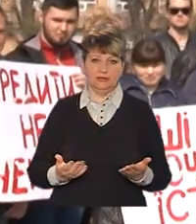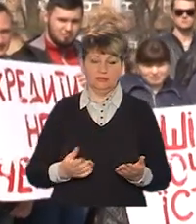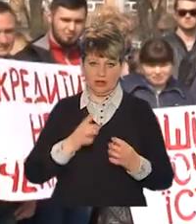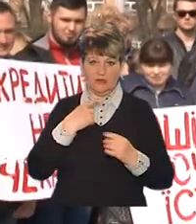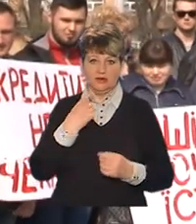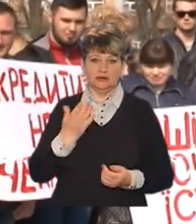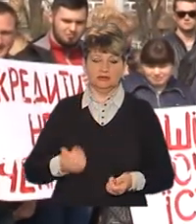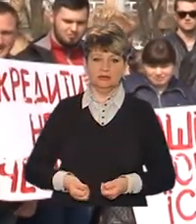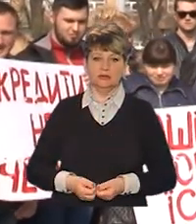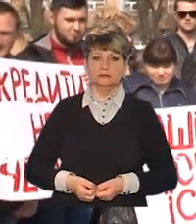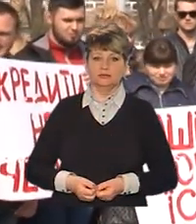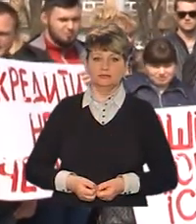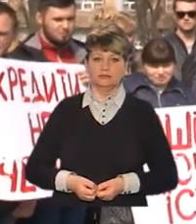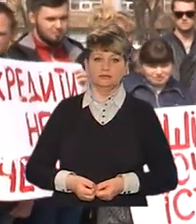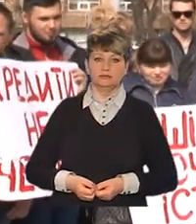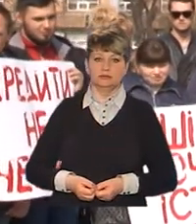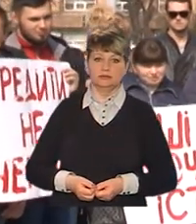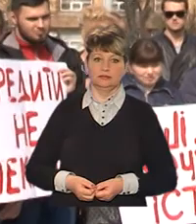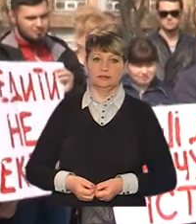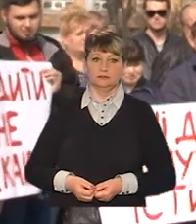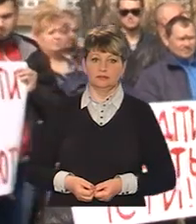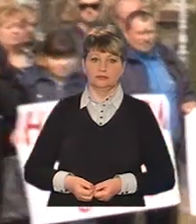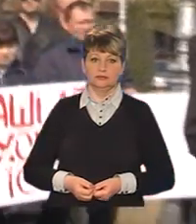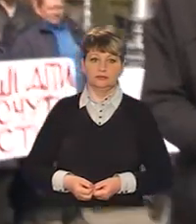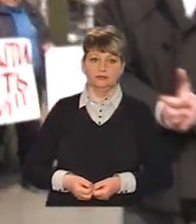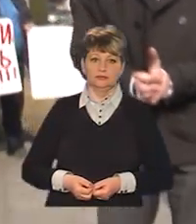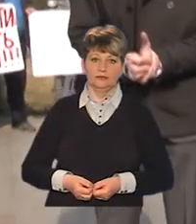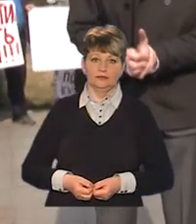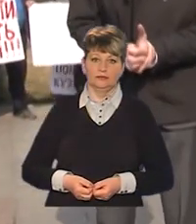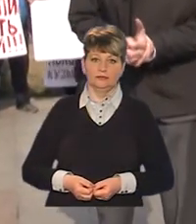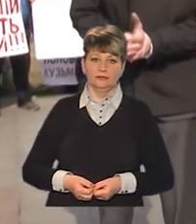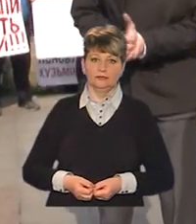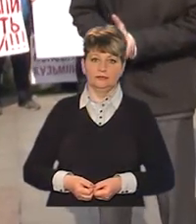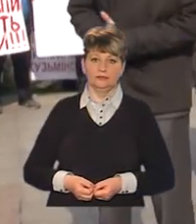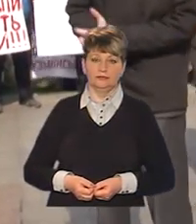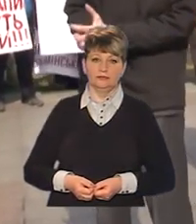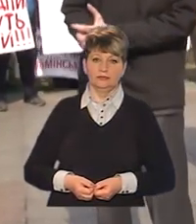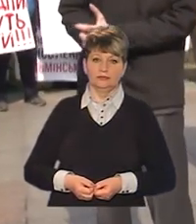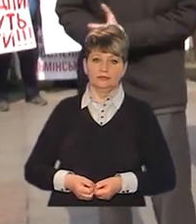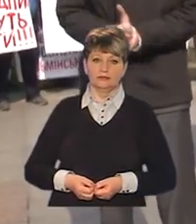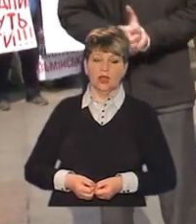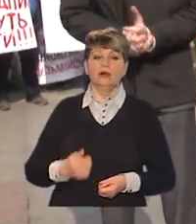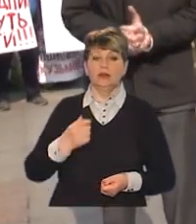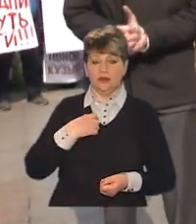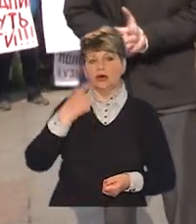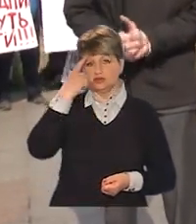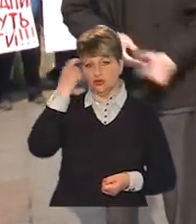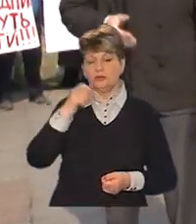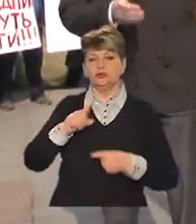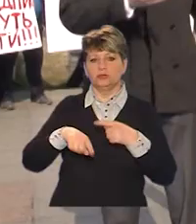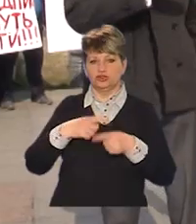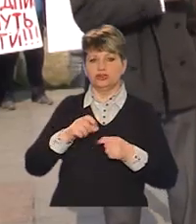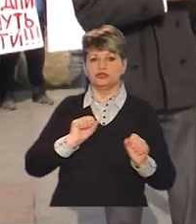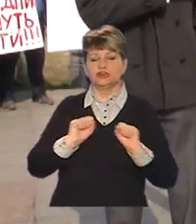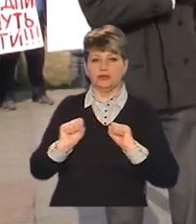на полі. Ви хочете результати вашого рішення? Безумовно, а як же, я поінформую.